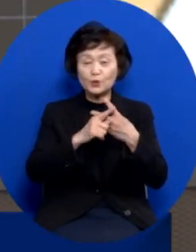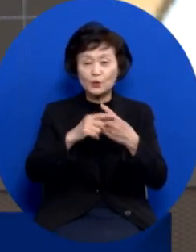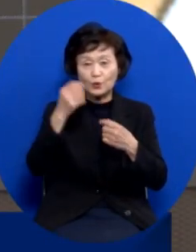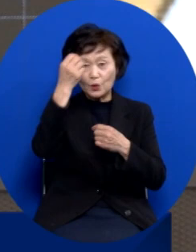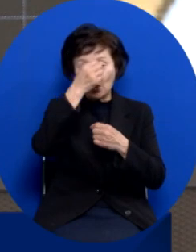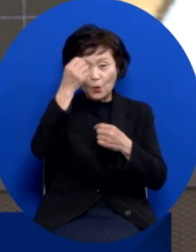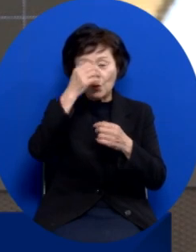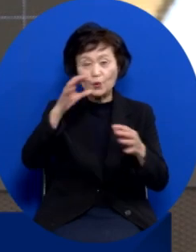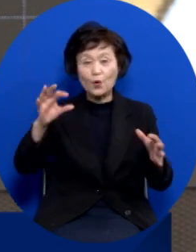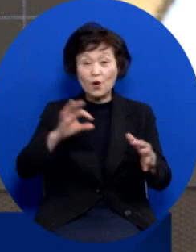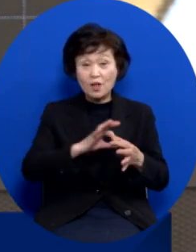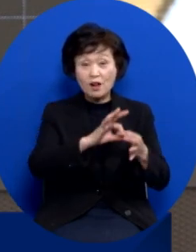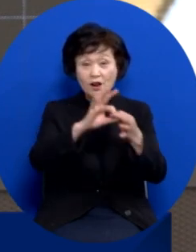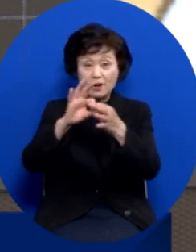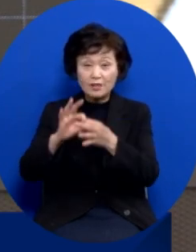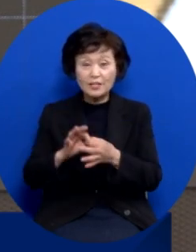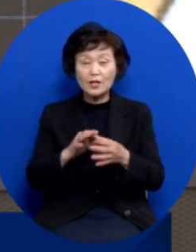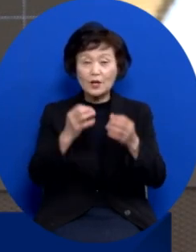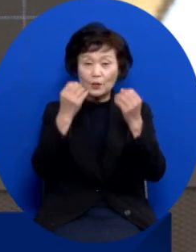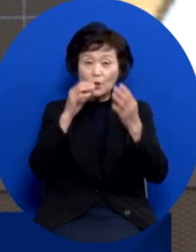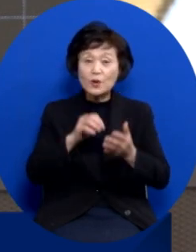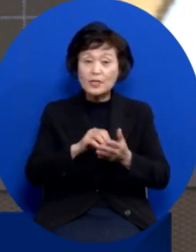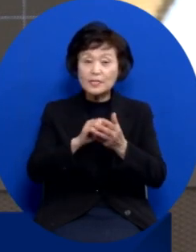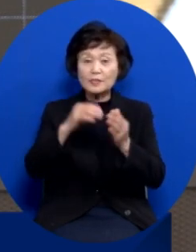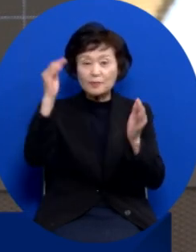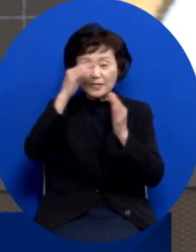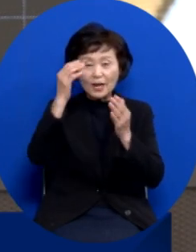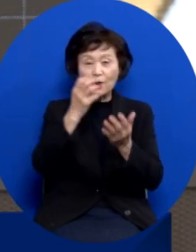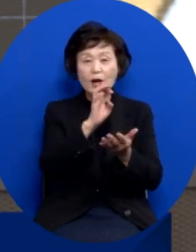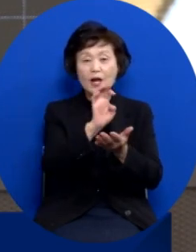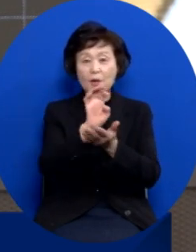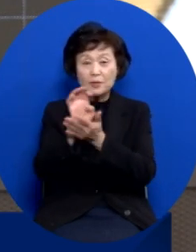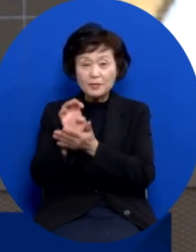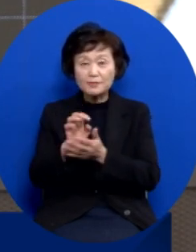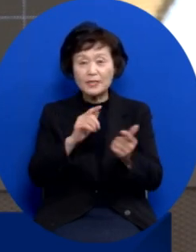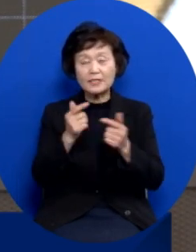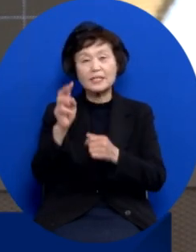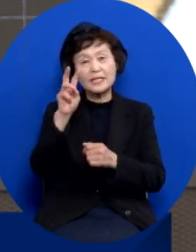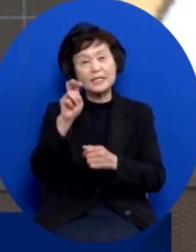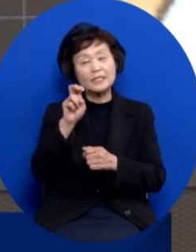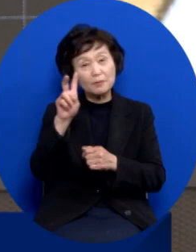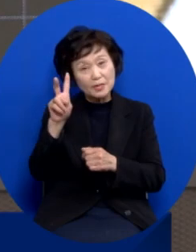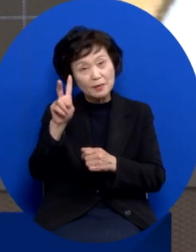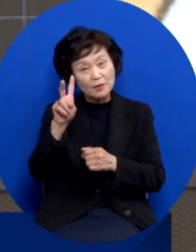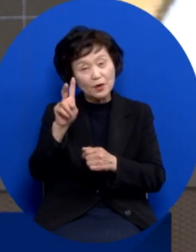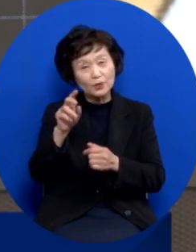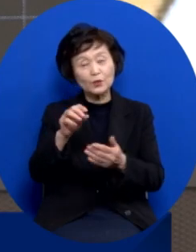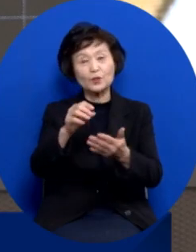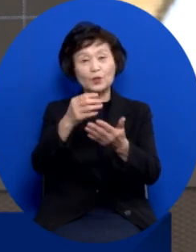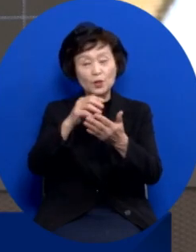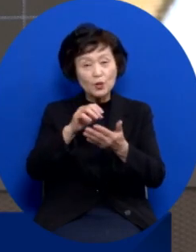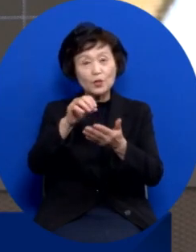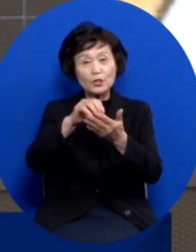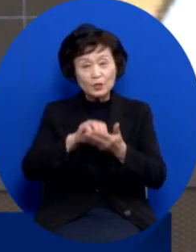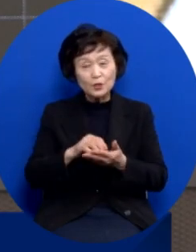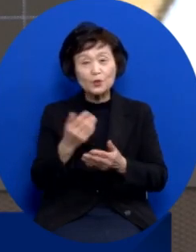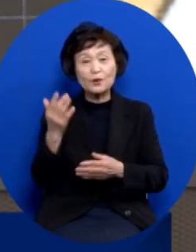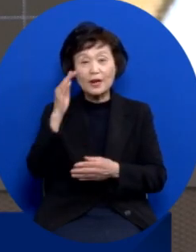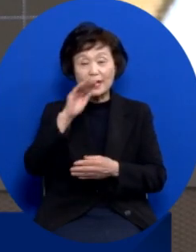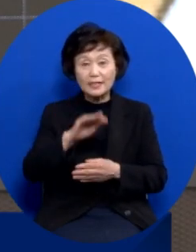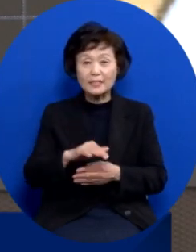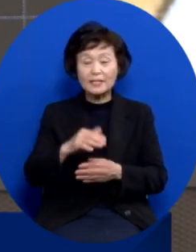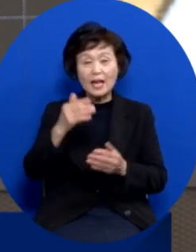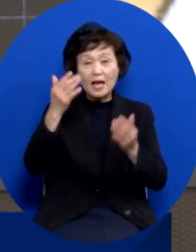고등을 연결해서 또 신입생과 편입생들이 한 22명 정도 지금 들어오게 되었는데 정말 우리 학교의 교육 철학 아래